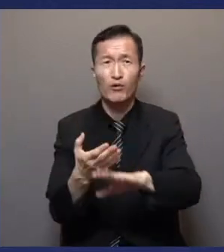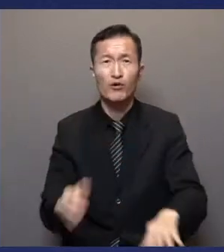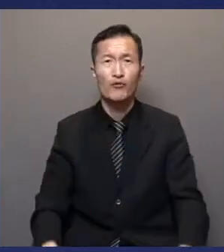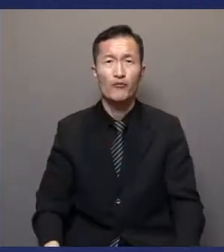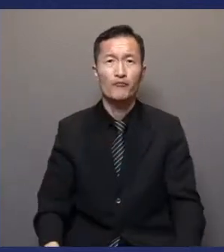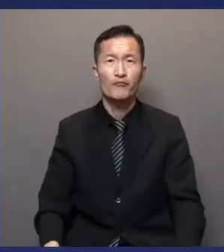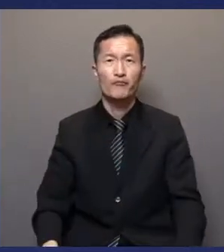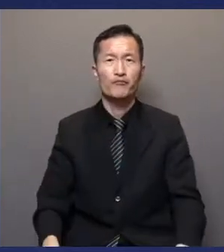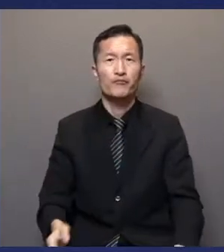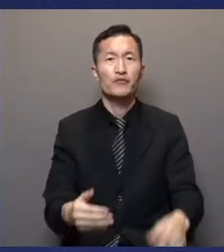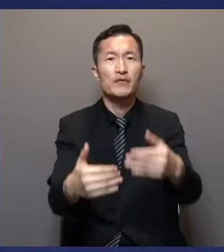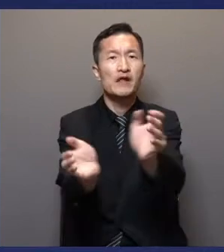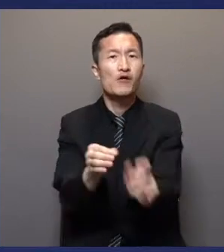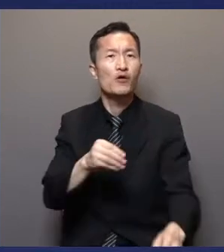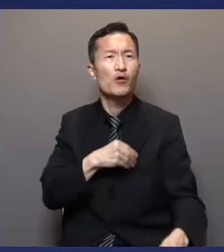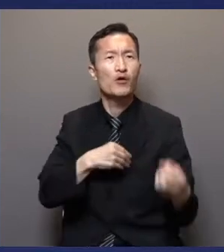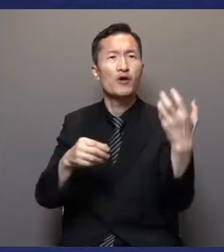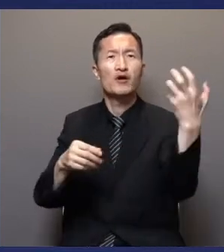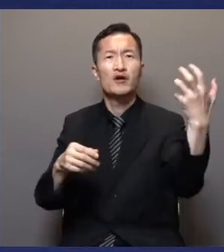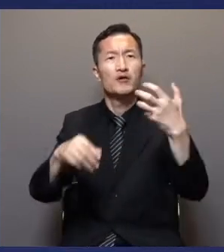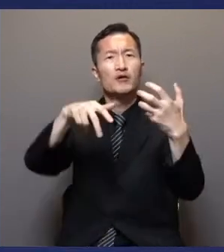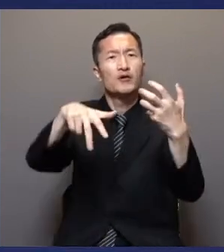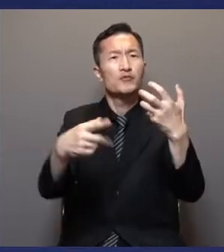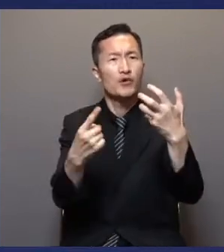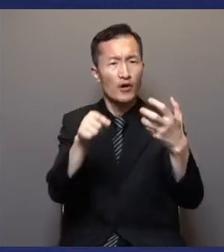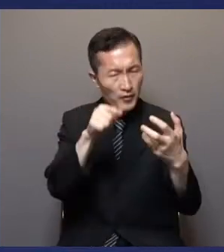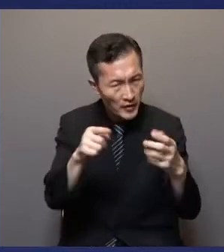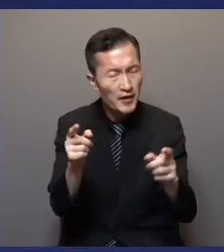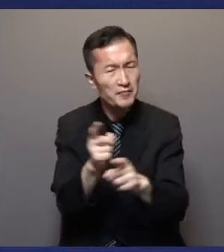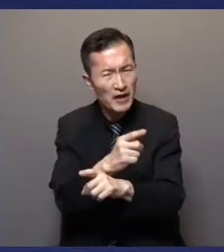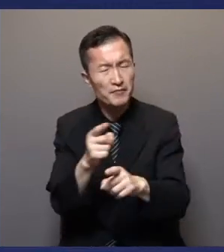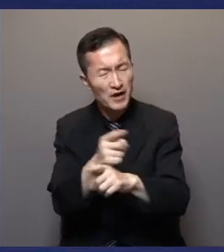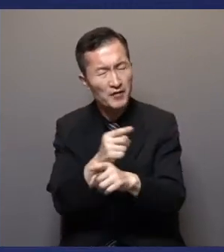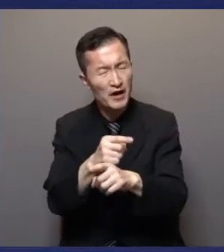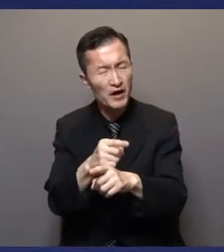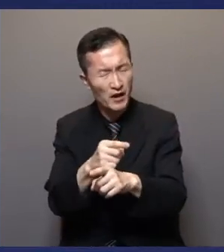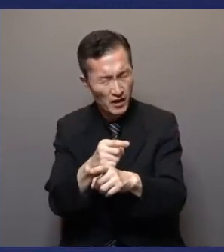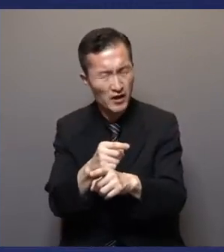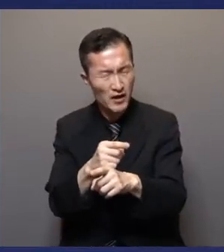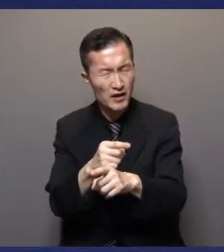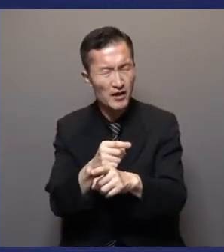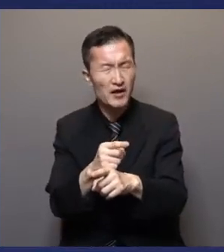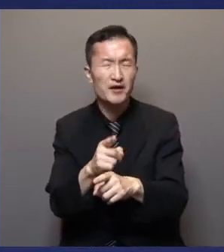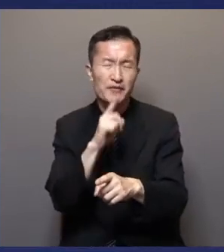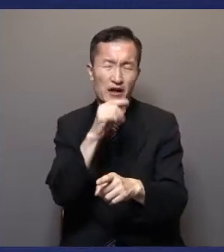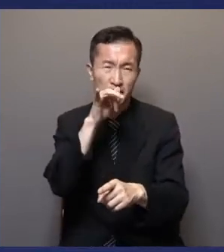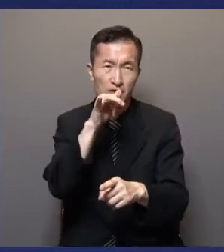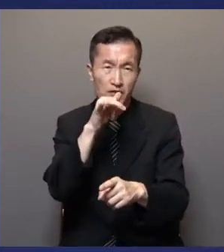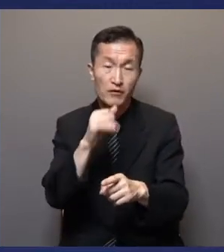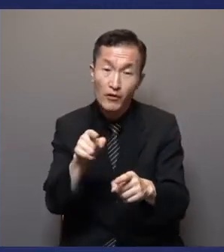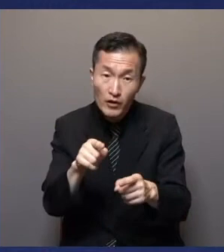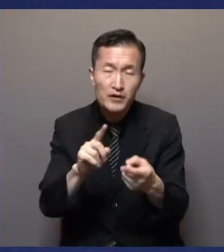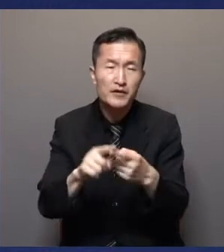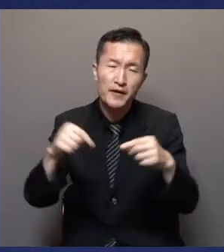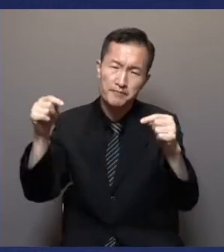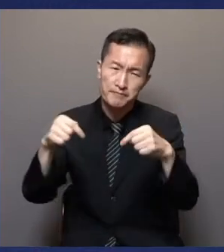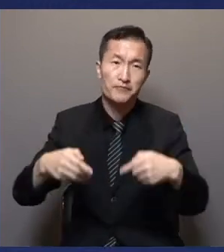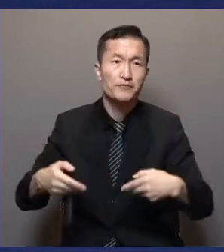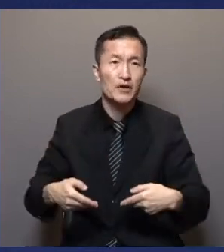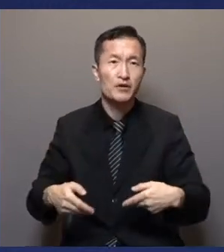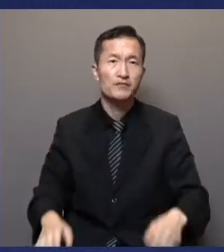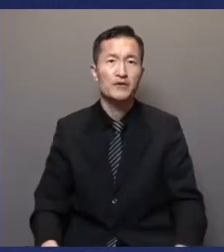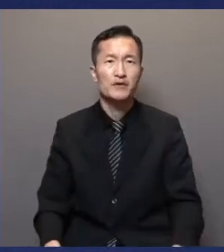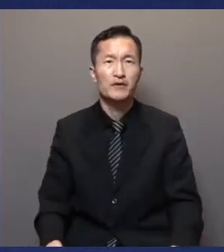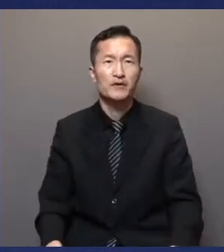당원 80조 개정하자는 당원들의 요청이 있으십니다. 논의해야 됩니다. 우리가 만든 프로세스에 따라서 논의할